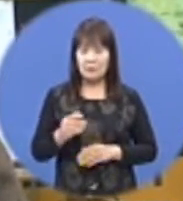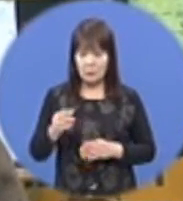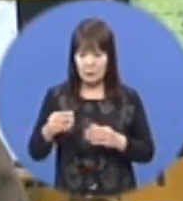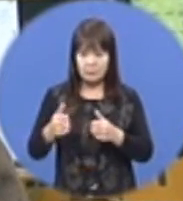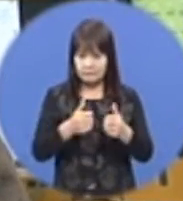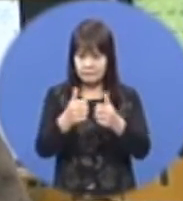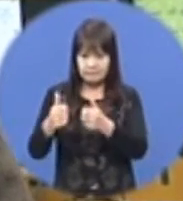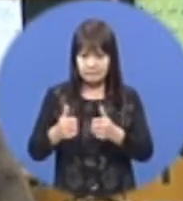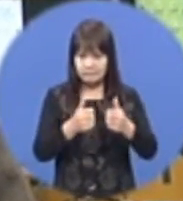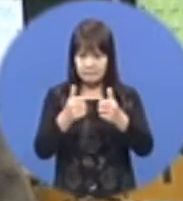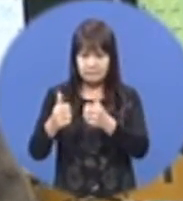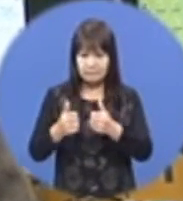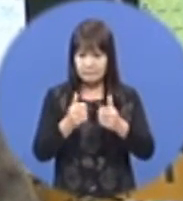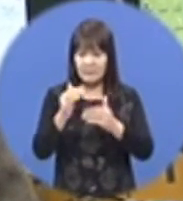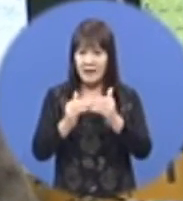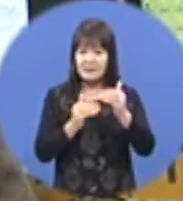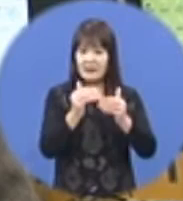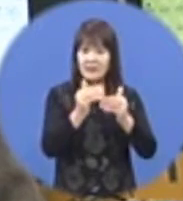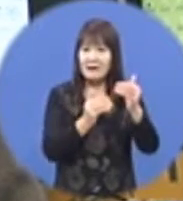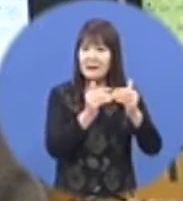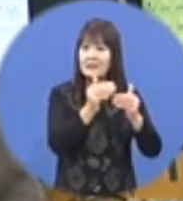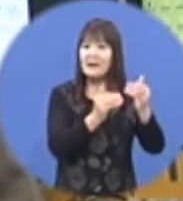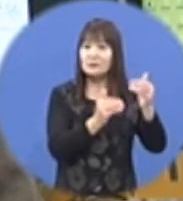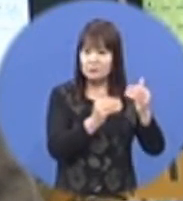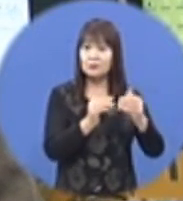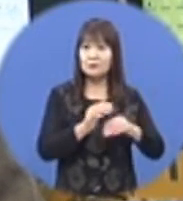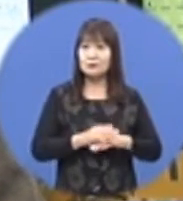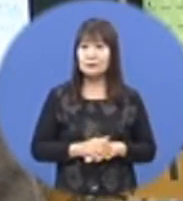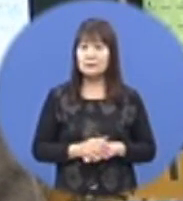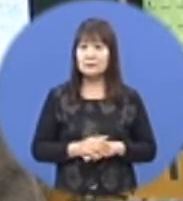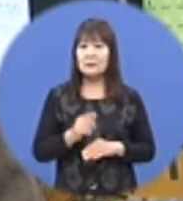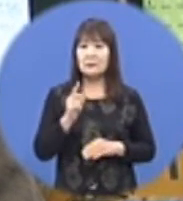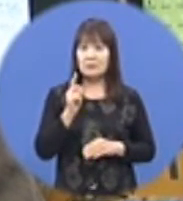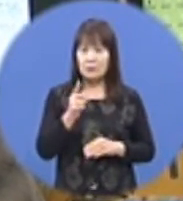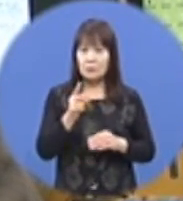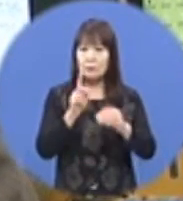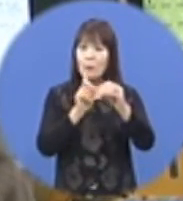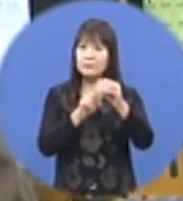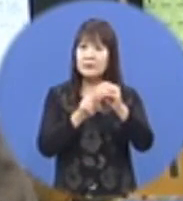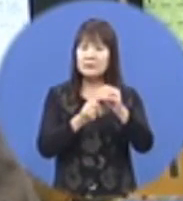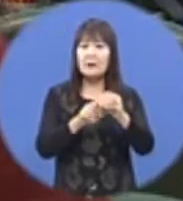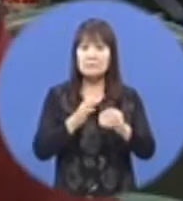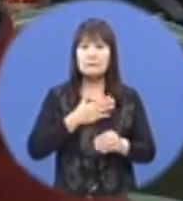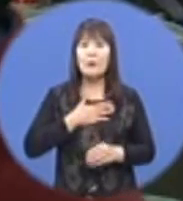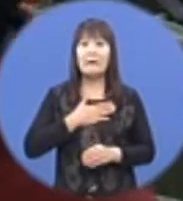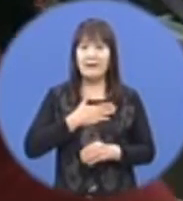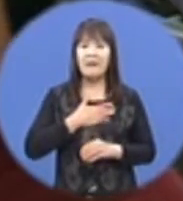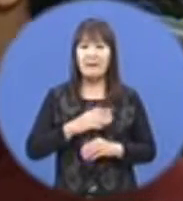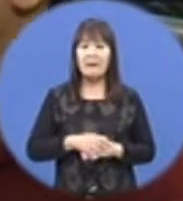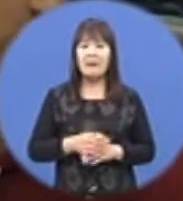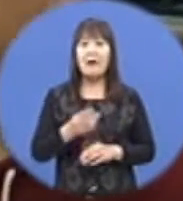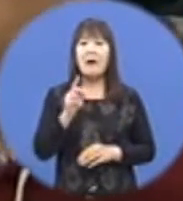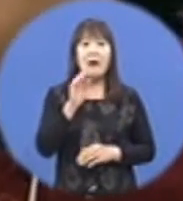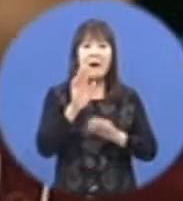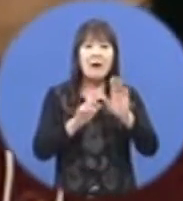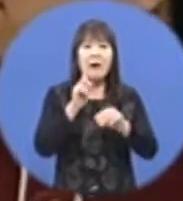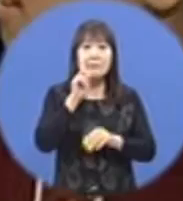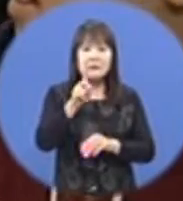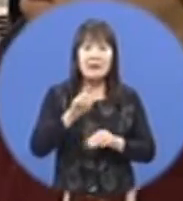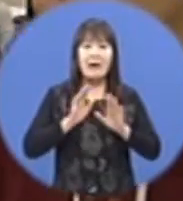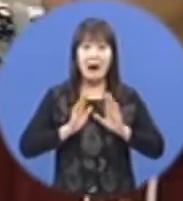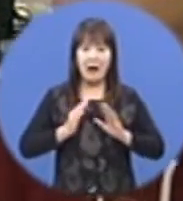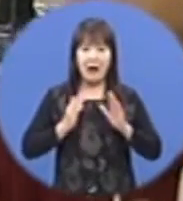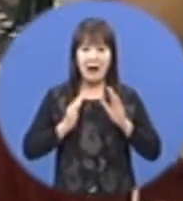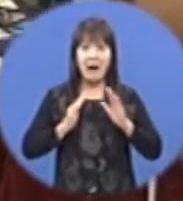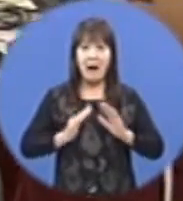ごとに、まあ、だんだんとあの慣れていくというか、まあ、ちゃんとこういうことを撮ろうとしてるんだなってことが見えてきて、まあ、だんだんと安心できるような現場にな